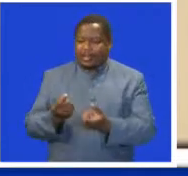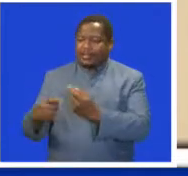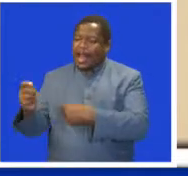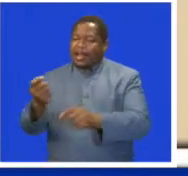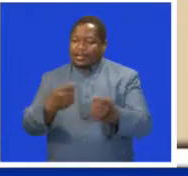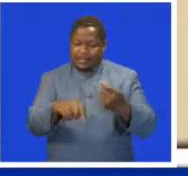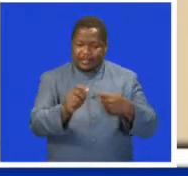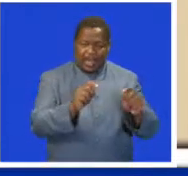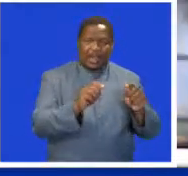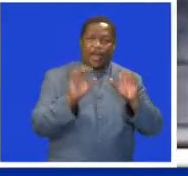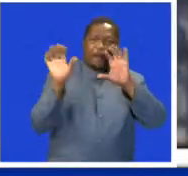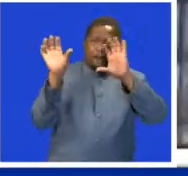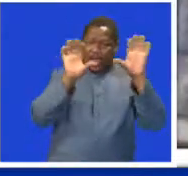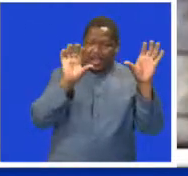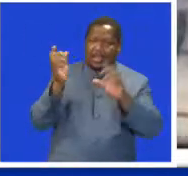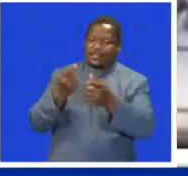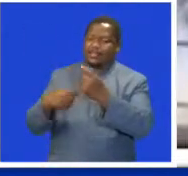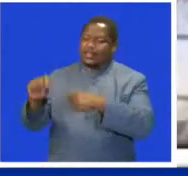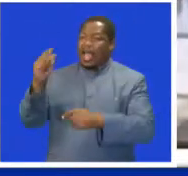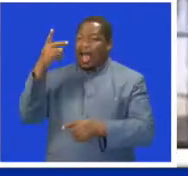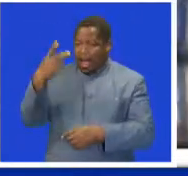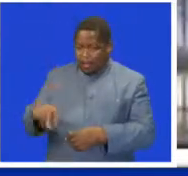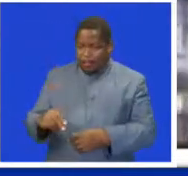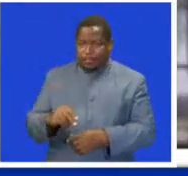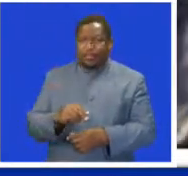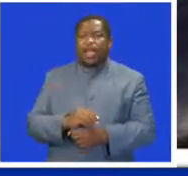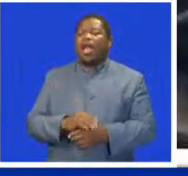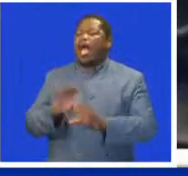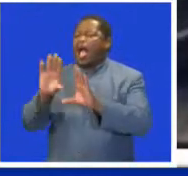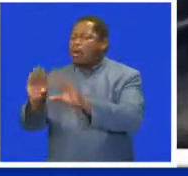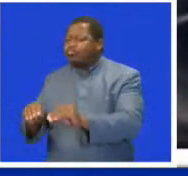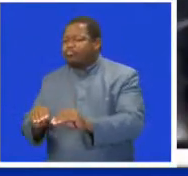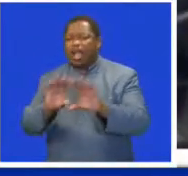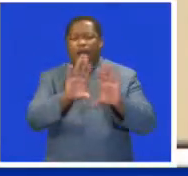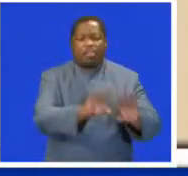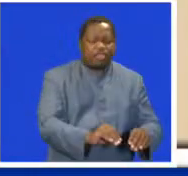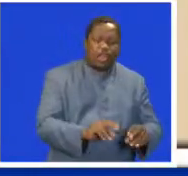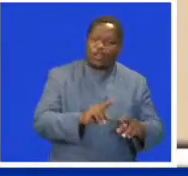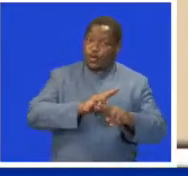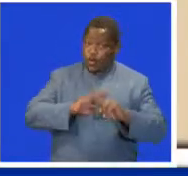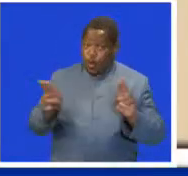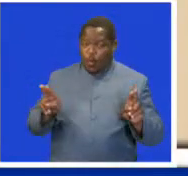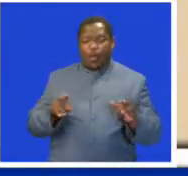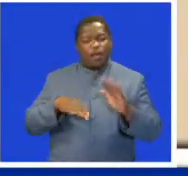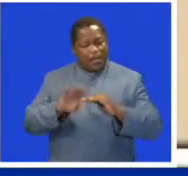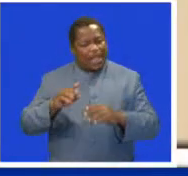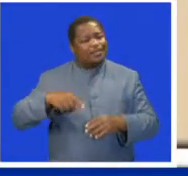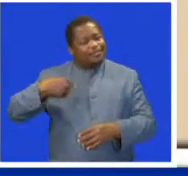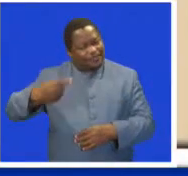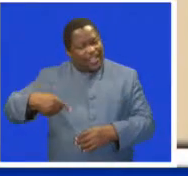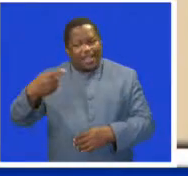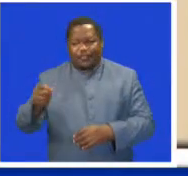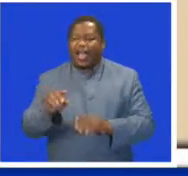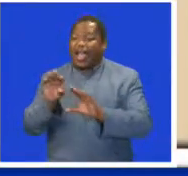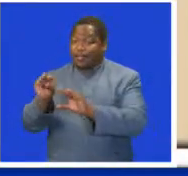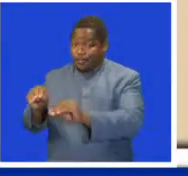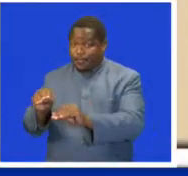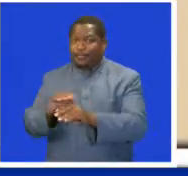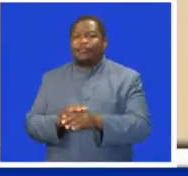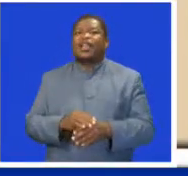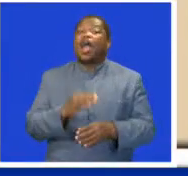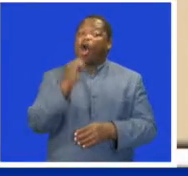sonke isikhathi lenyama yalogwaja ihlale ikhona. Emahotela nje sesiyayikhanza inyama yalogwaja nangalesinye isikhathi